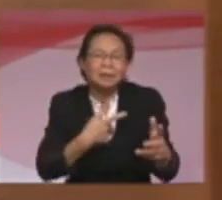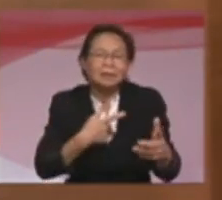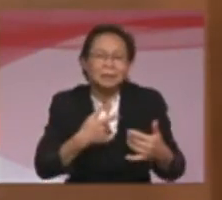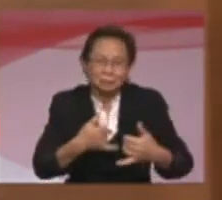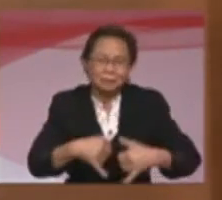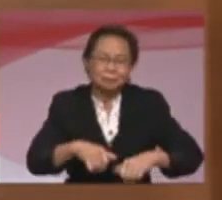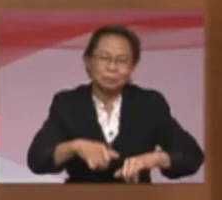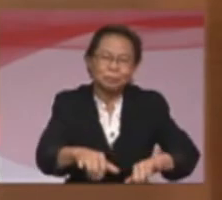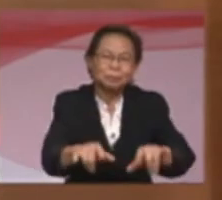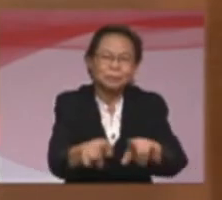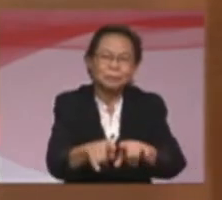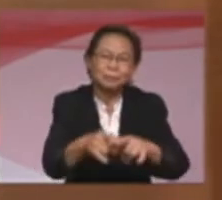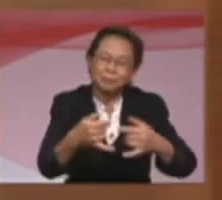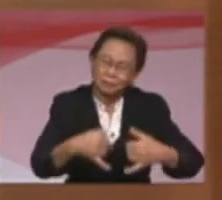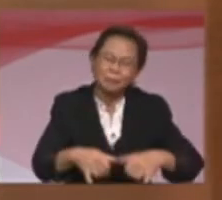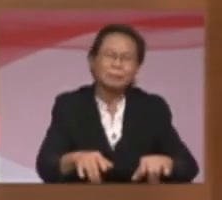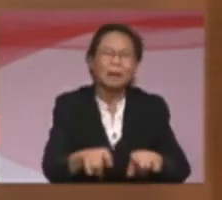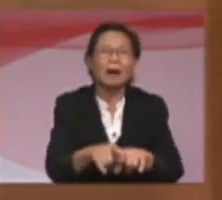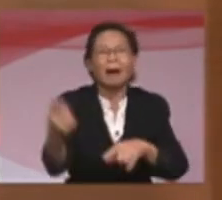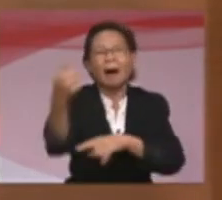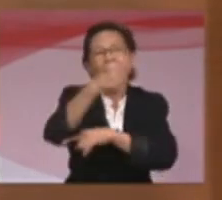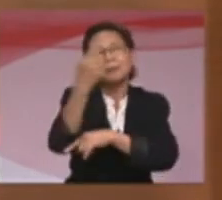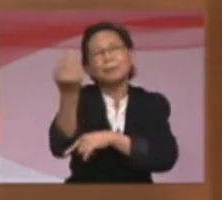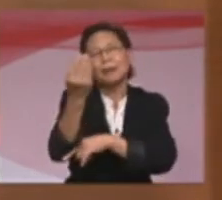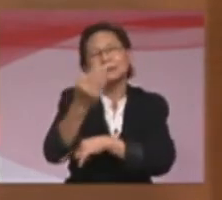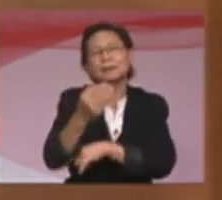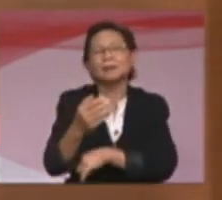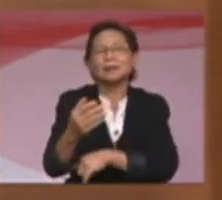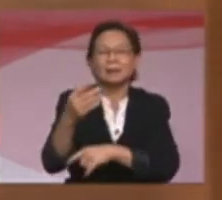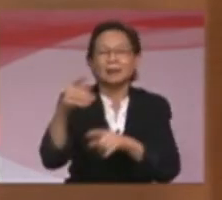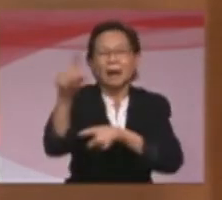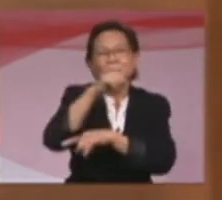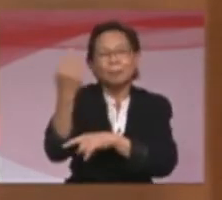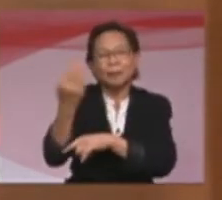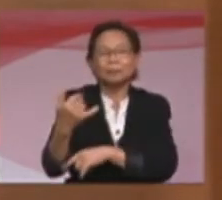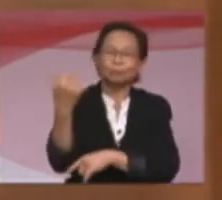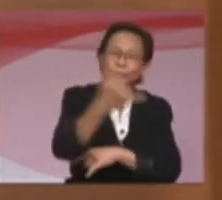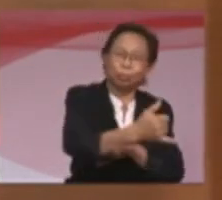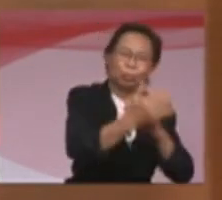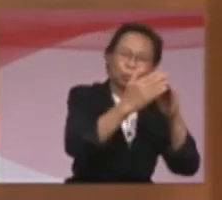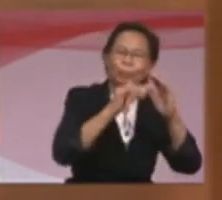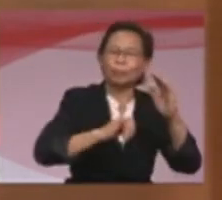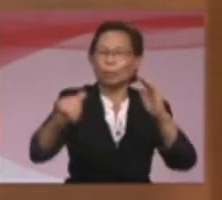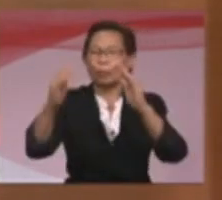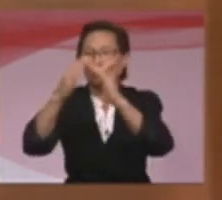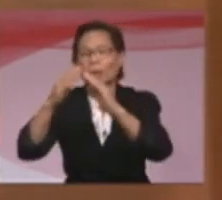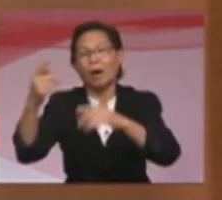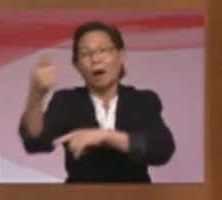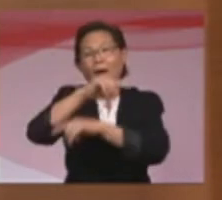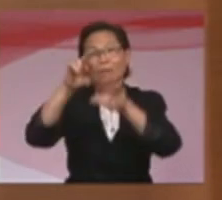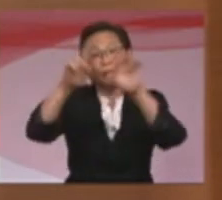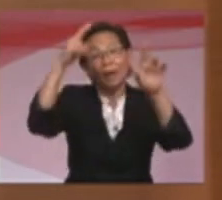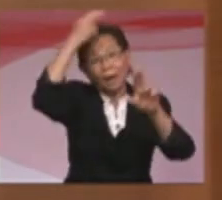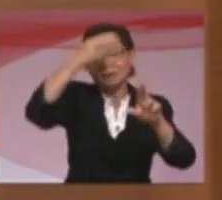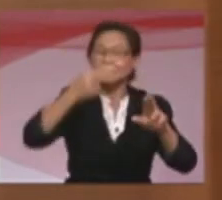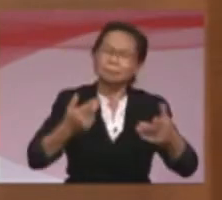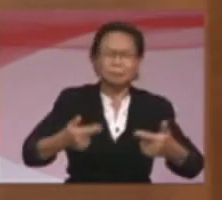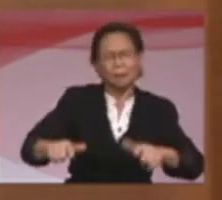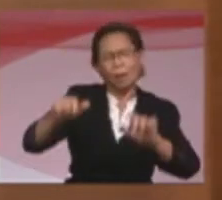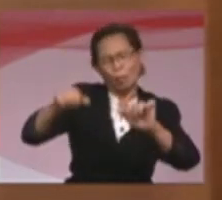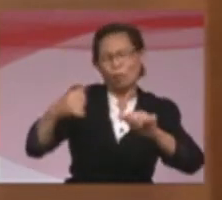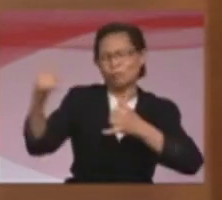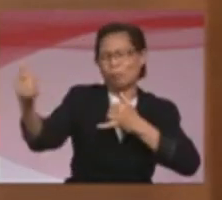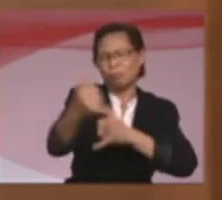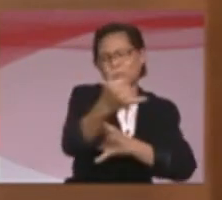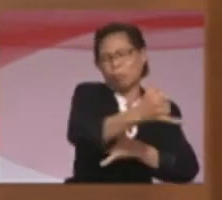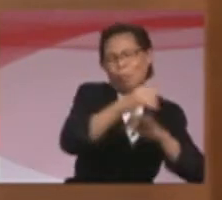konsisten. Kita konsisten. Kalau hari biasa boleh berkunjung ke rumah, raya haji pun kita tidak menetapkan untuk menyekat. Oleh